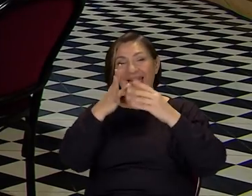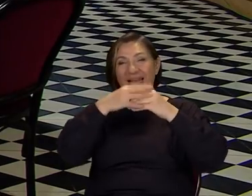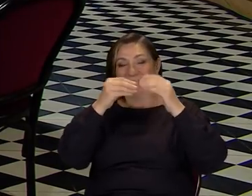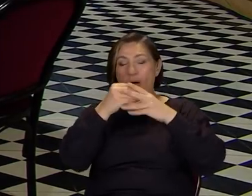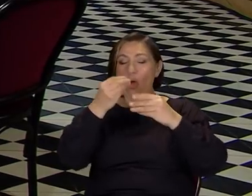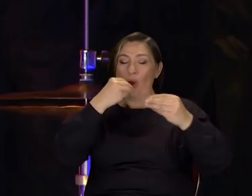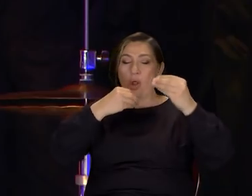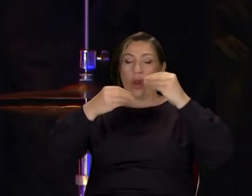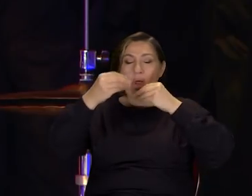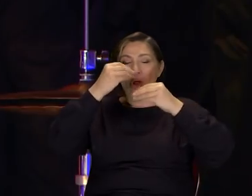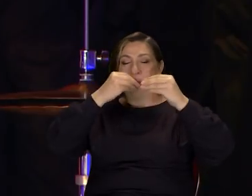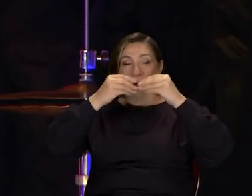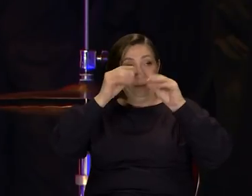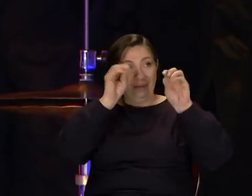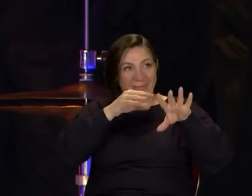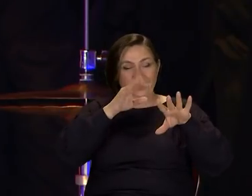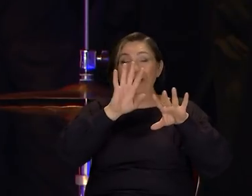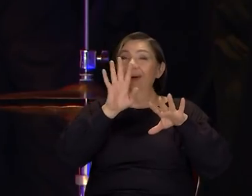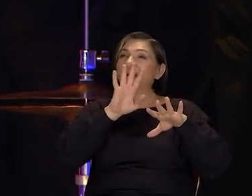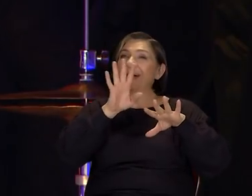Adana'da bıraktın. Değil mi? Bıraktı.